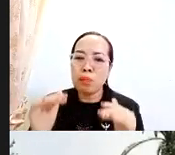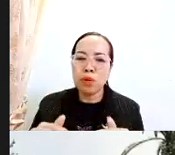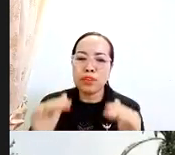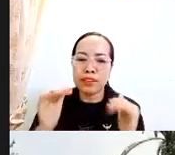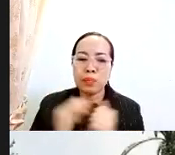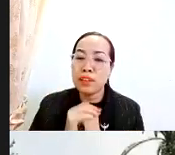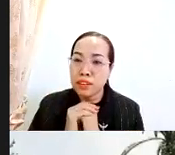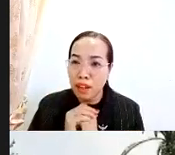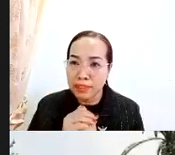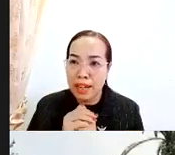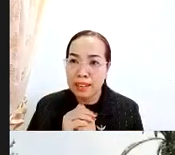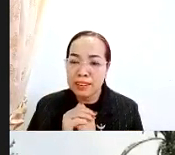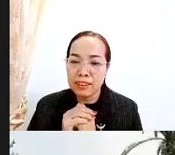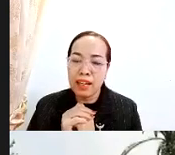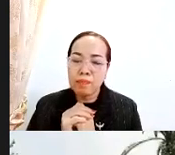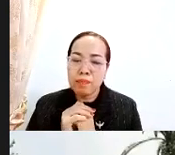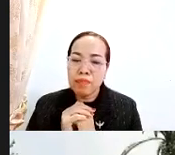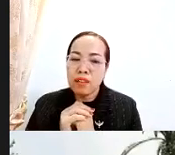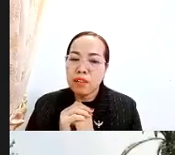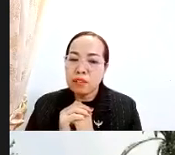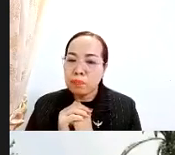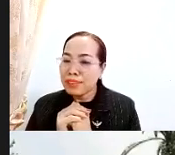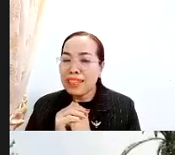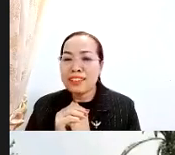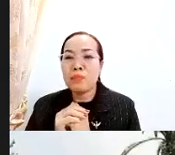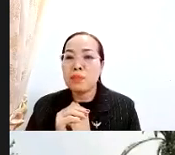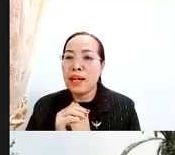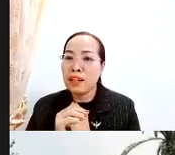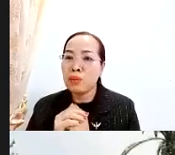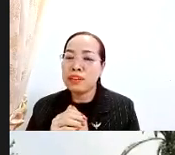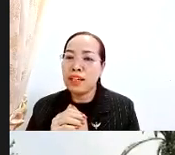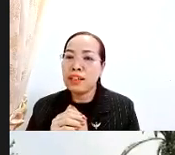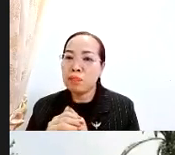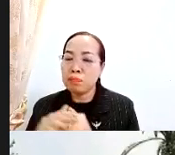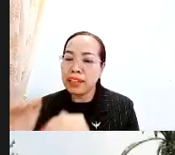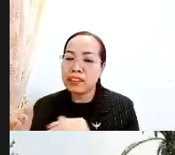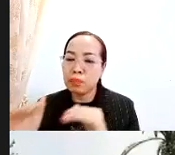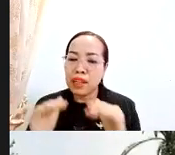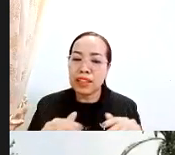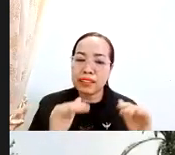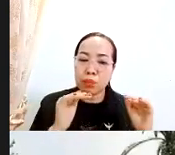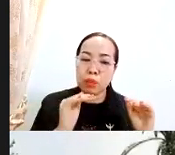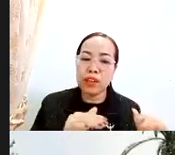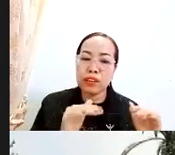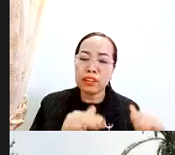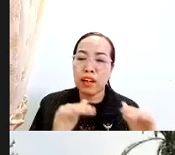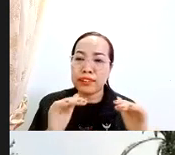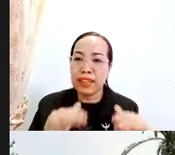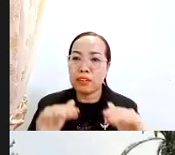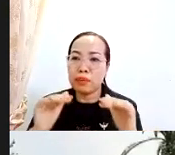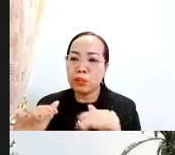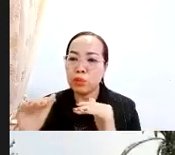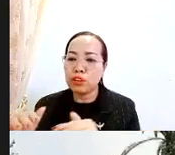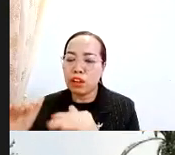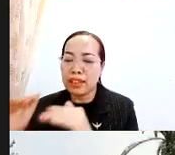nhóm còn bông tại thua rương đó chà chà bắn tay nhóm mình phải hẹt luôn tê bê đặc nhóm đâm thác nhóm thua rương đó